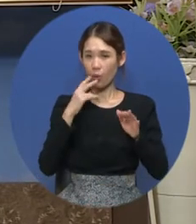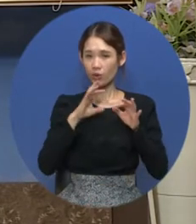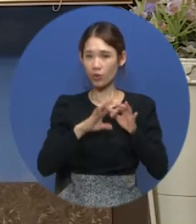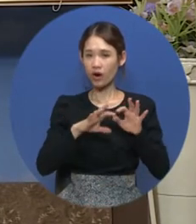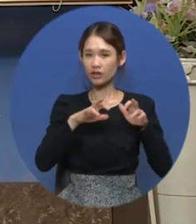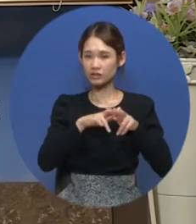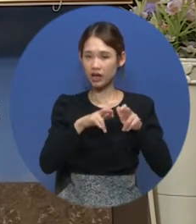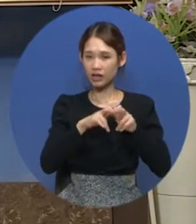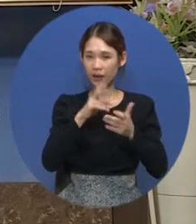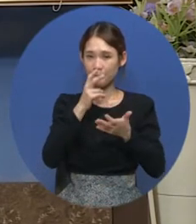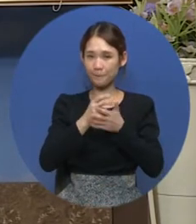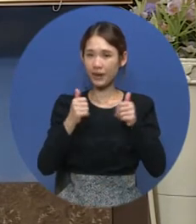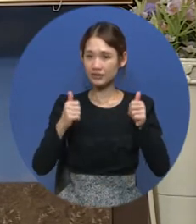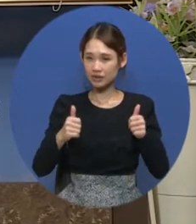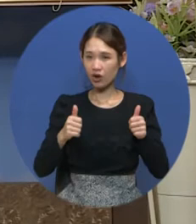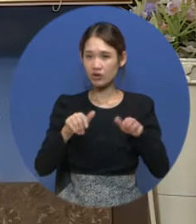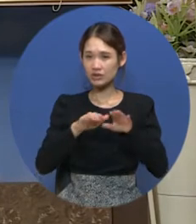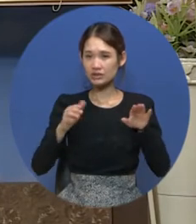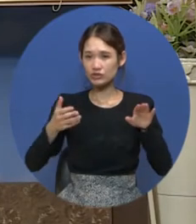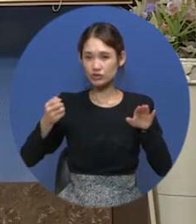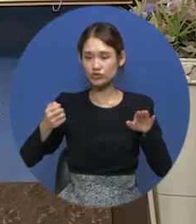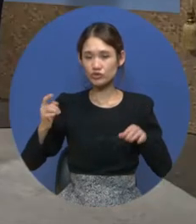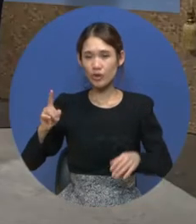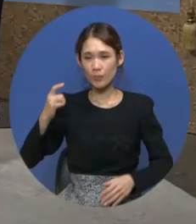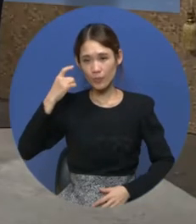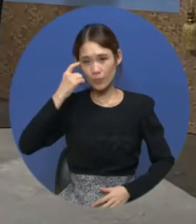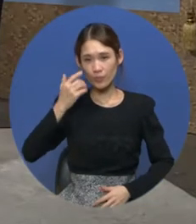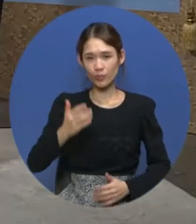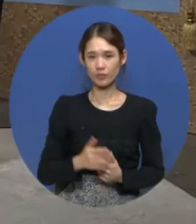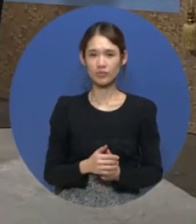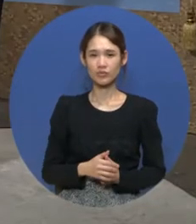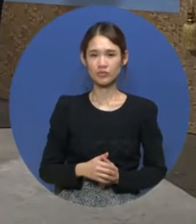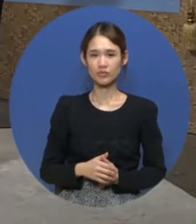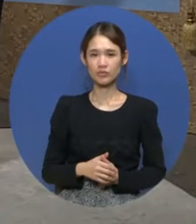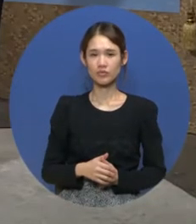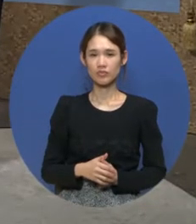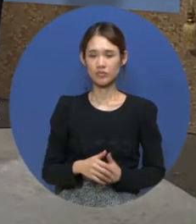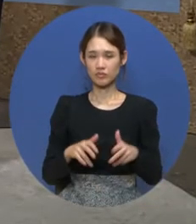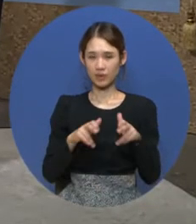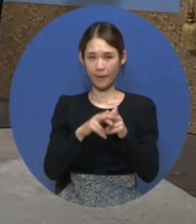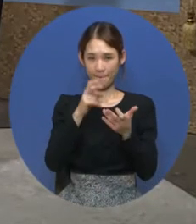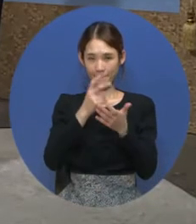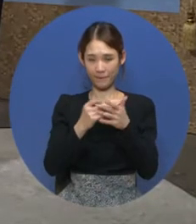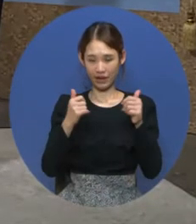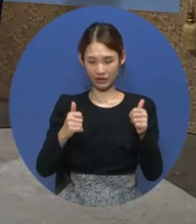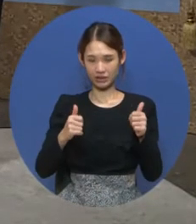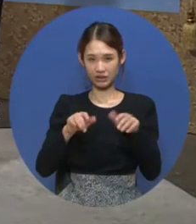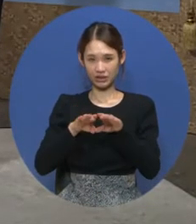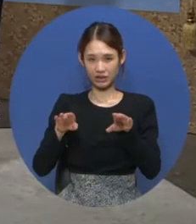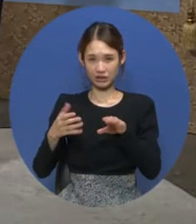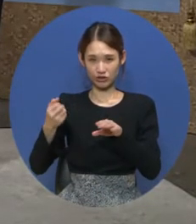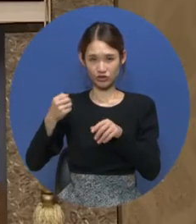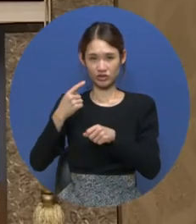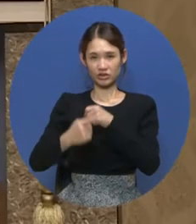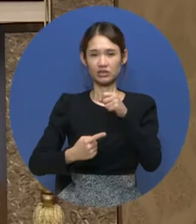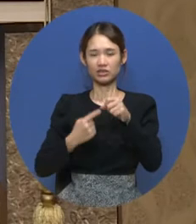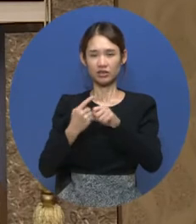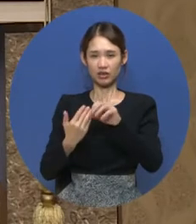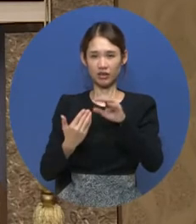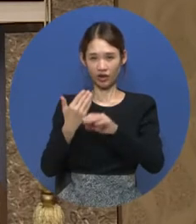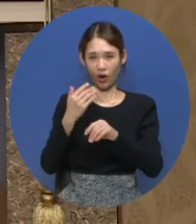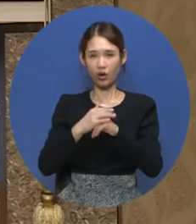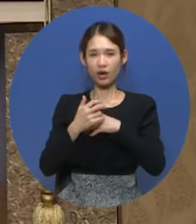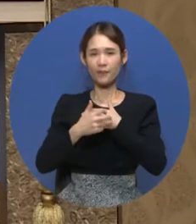판정 기준은 어떻게 되는지 궁금합니다 그 음 상대 판정 기준이 어 일 년